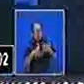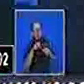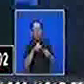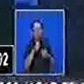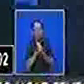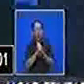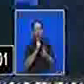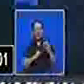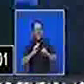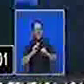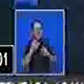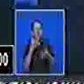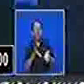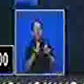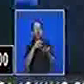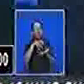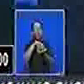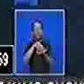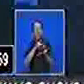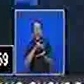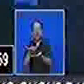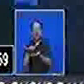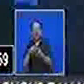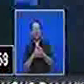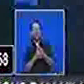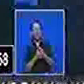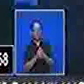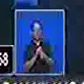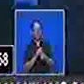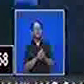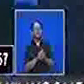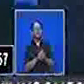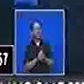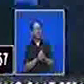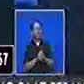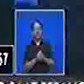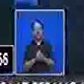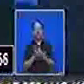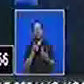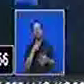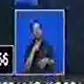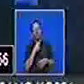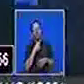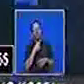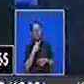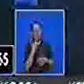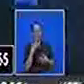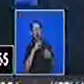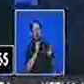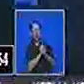dengan Pak Menteri PU. Kalau ini serius loh ya, ini serius nih. Jangan tertawa loh ya. Saya bicara dengan Menteri